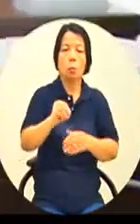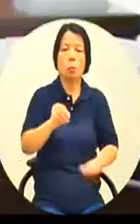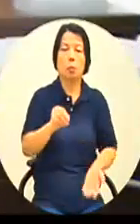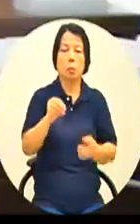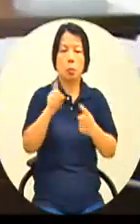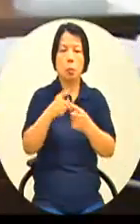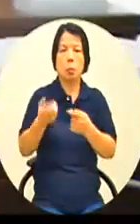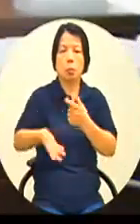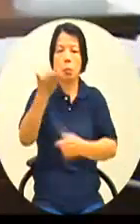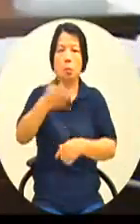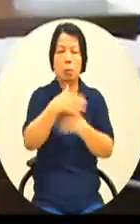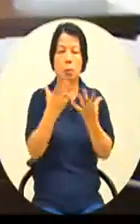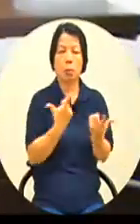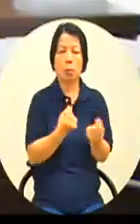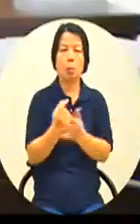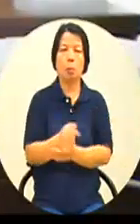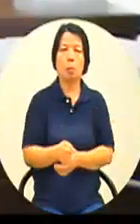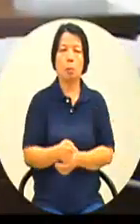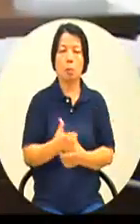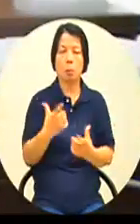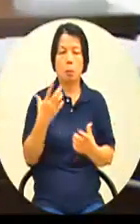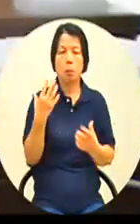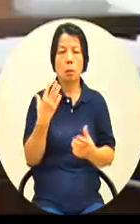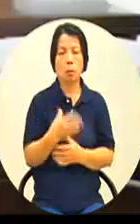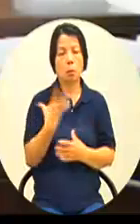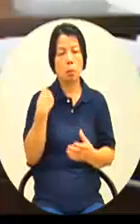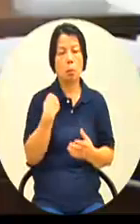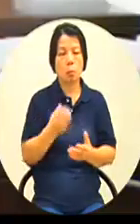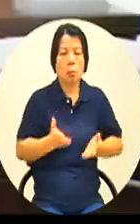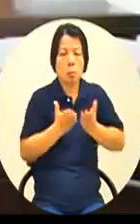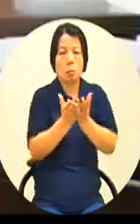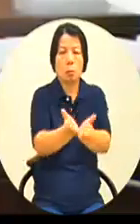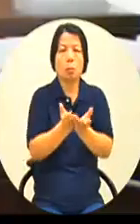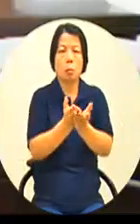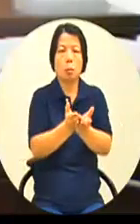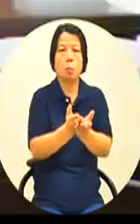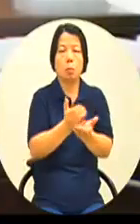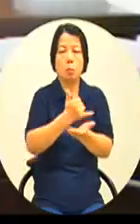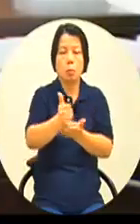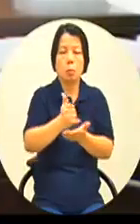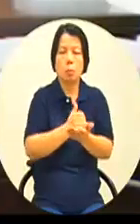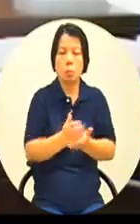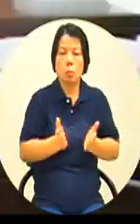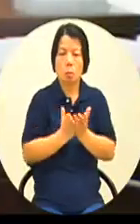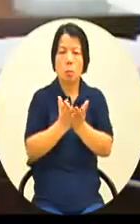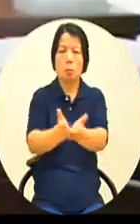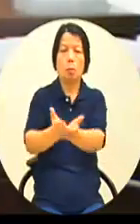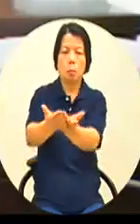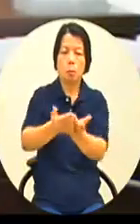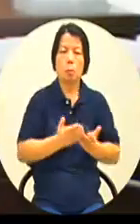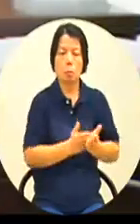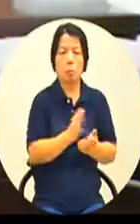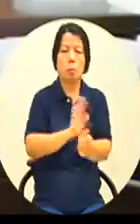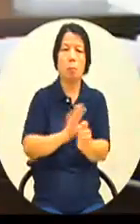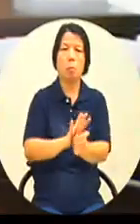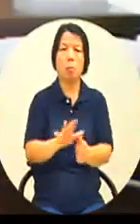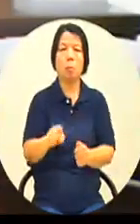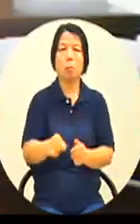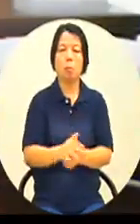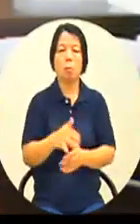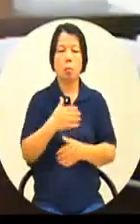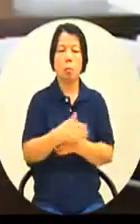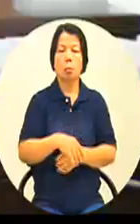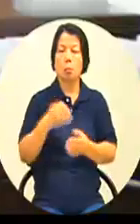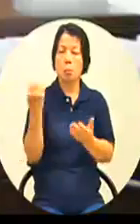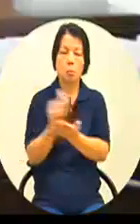你们还依然用原来的输送旗津居民的交通工具来服务的话，我给你用报警给你骂